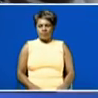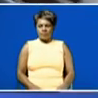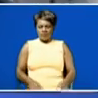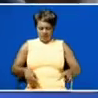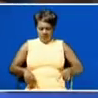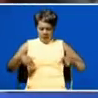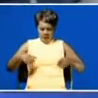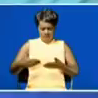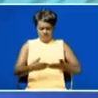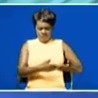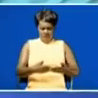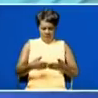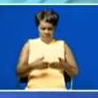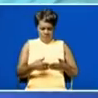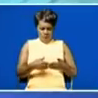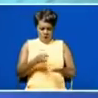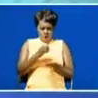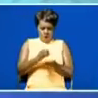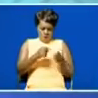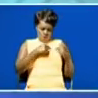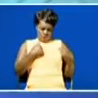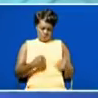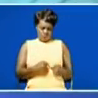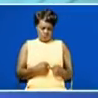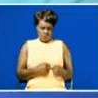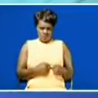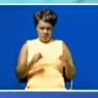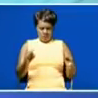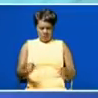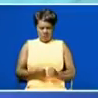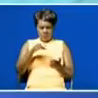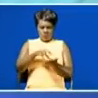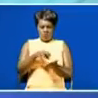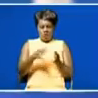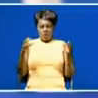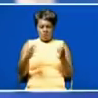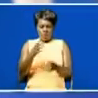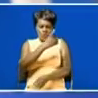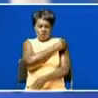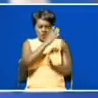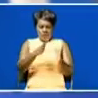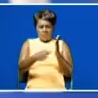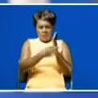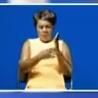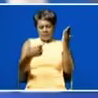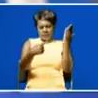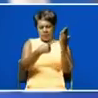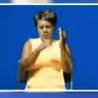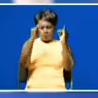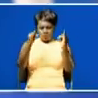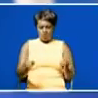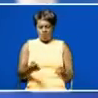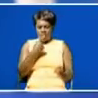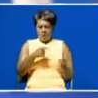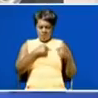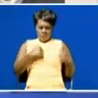Uhai wa mtoto mwenye tundu katika kuta za moyo wake umeokolewa na jopo la madaktari bingwa kwa kutumia teknolojia mpya tiba ya moyo